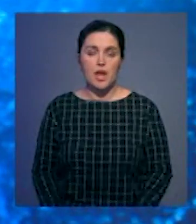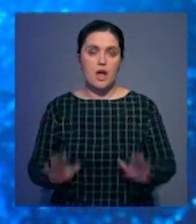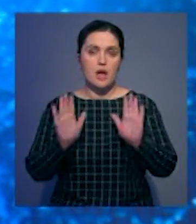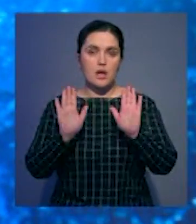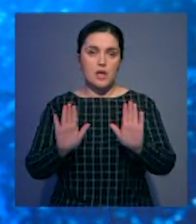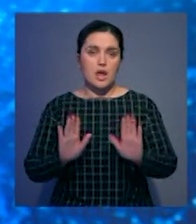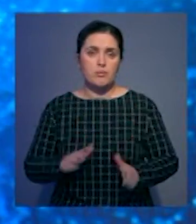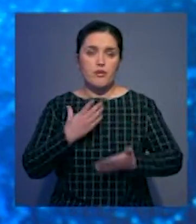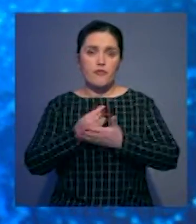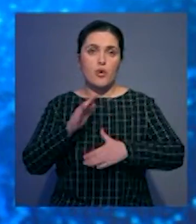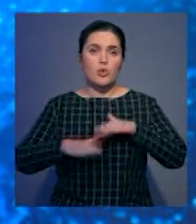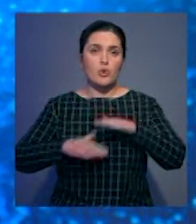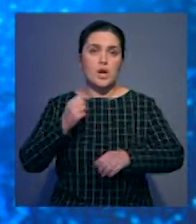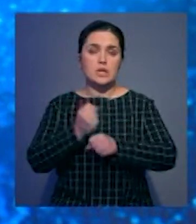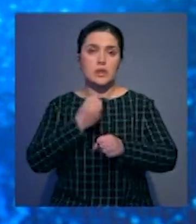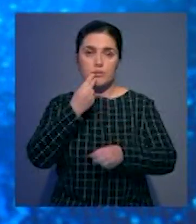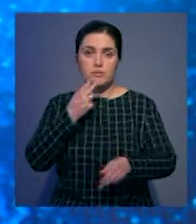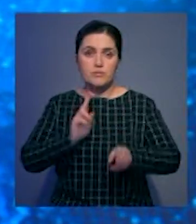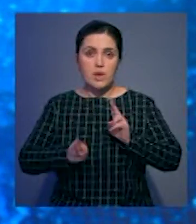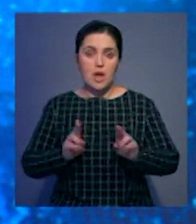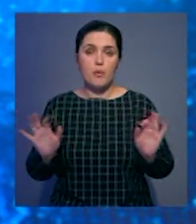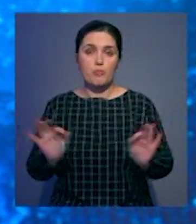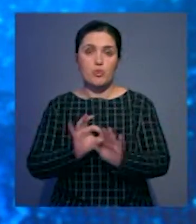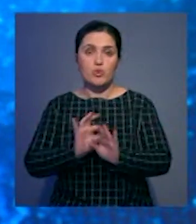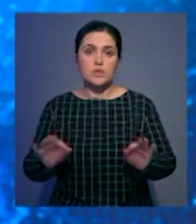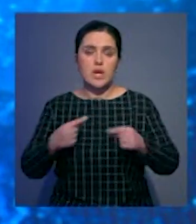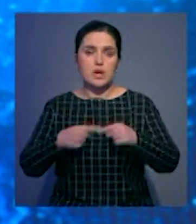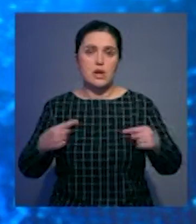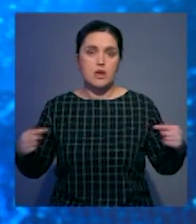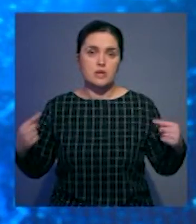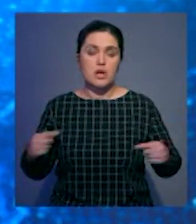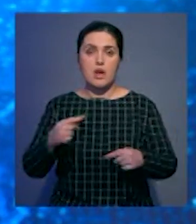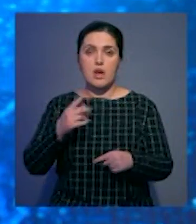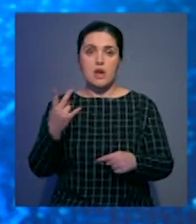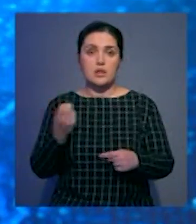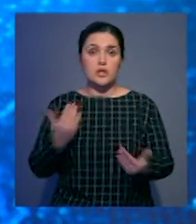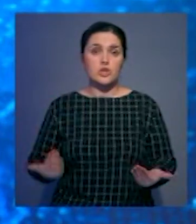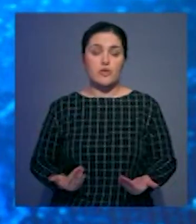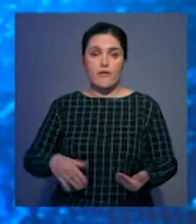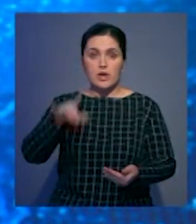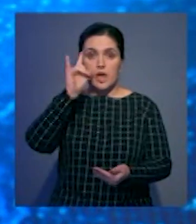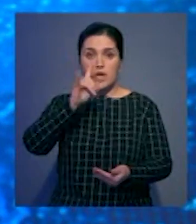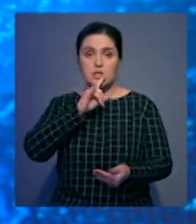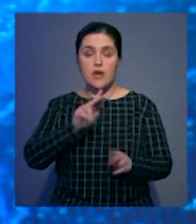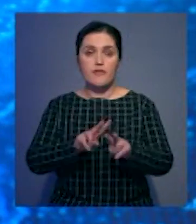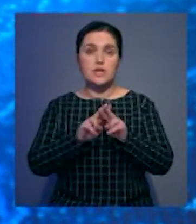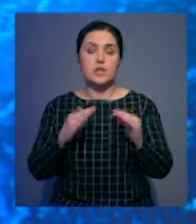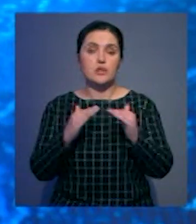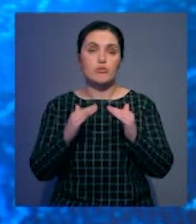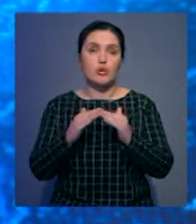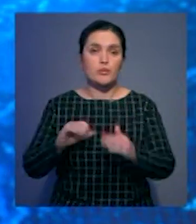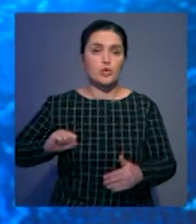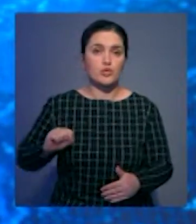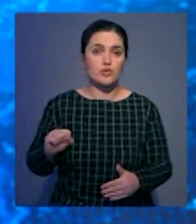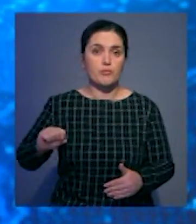Ярмарки прикладного искусства и национальных блюд, а также музыка представителей разных этносов, проживающих на территории нашей страны. В